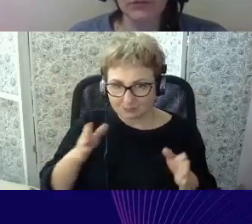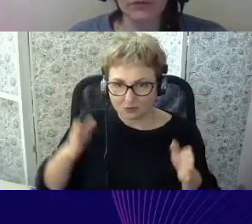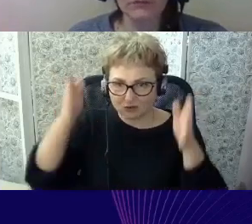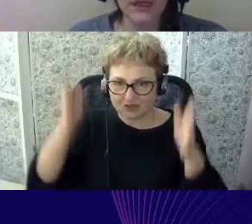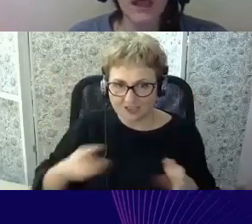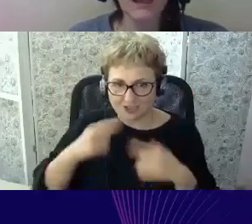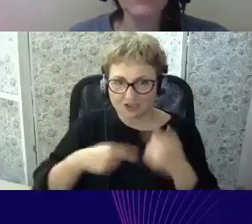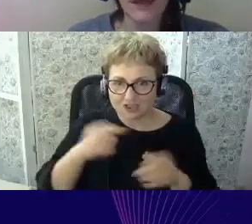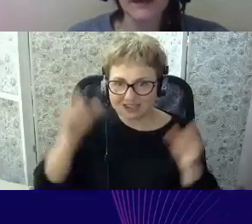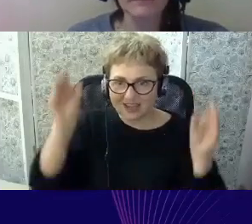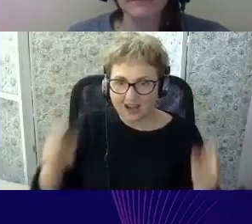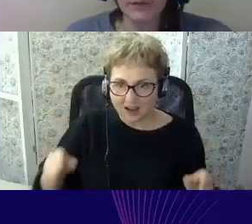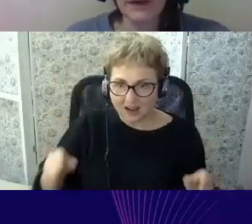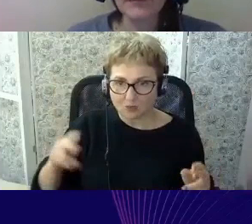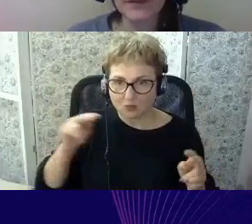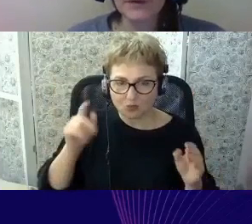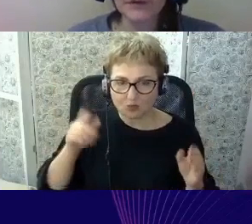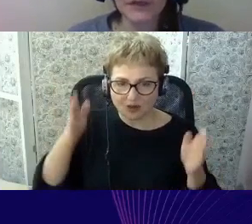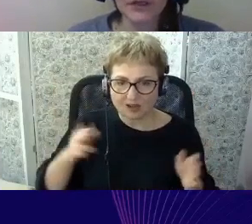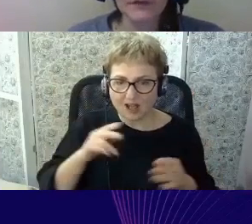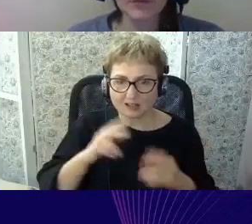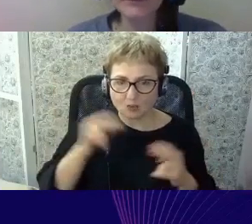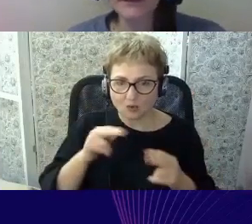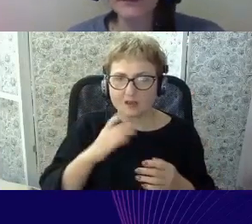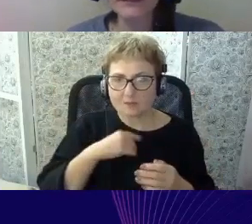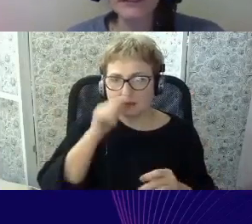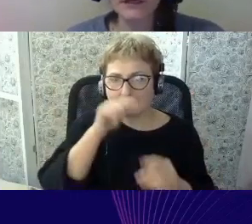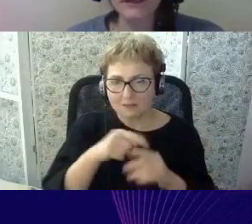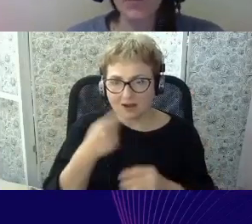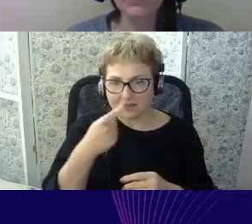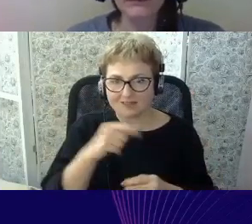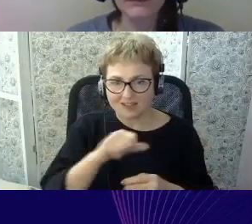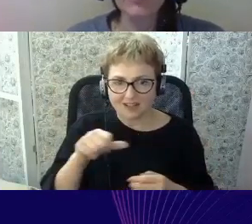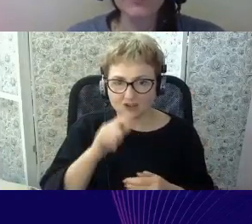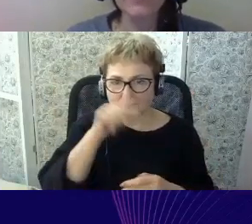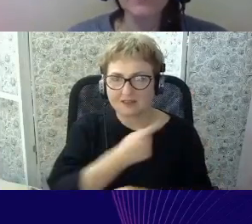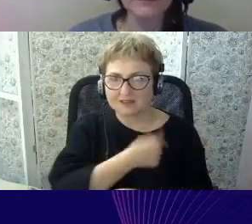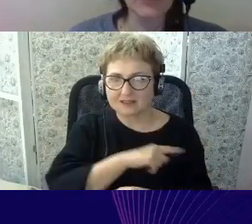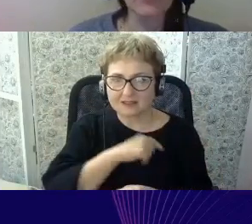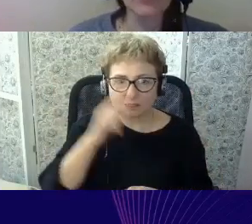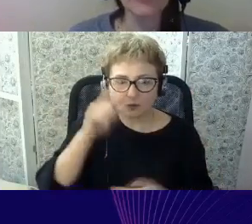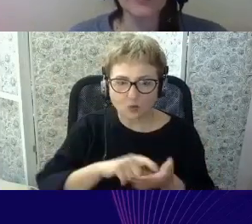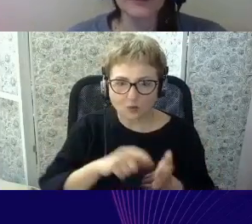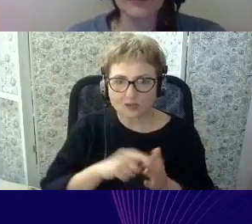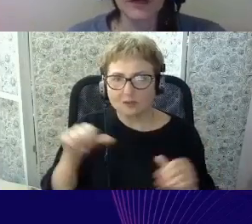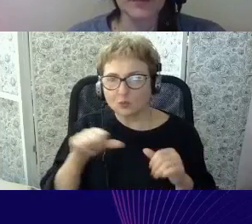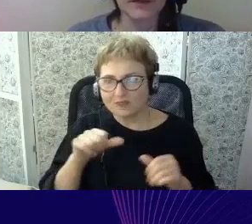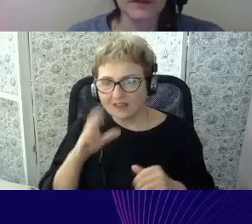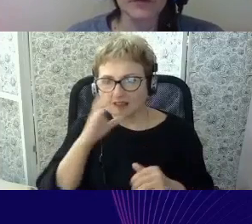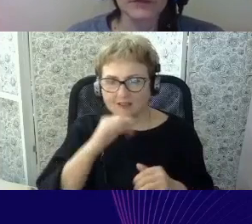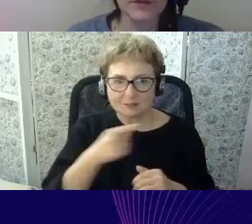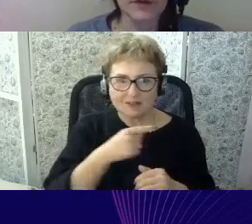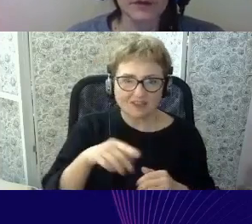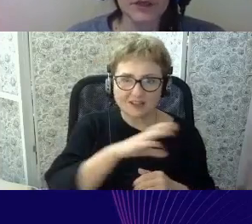эту рамку. Далее, попали мы на первый этаж, воспользовались мы санитарной комнатой, использовали мы столовую, буфет, которая, как